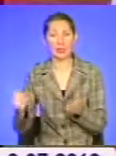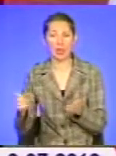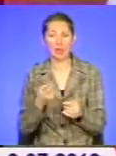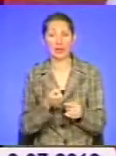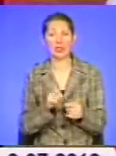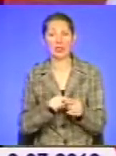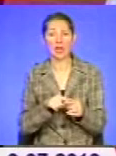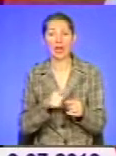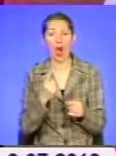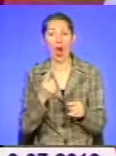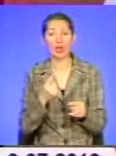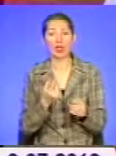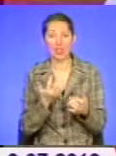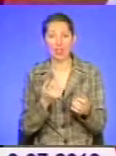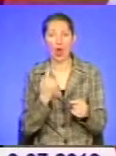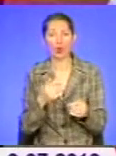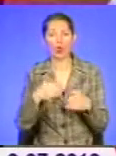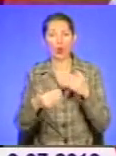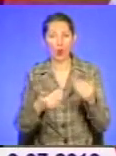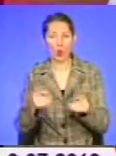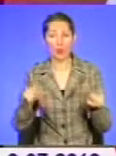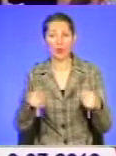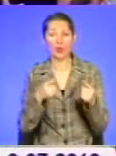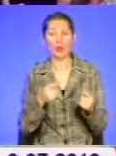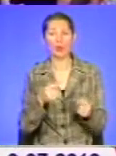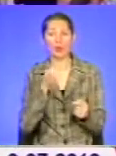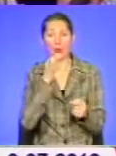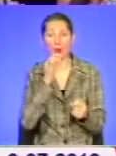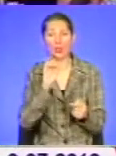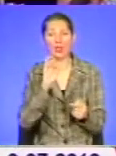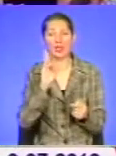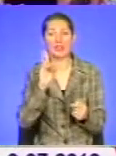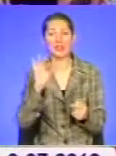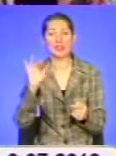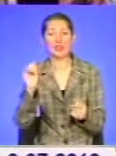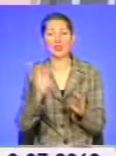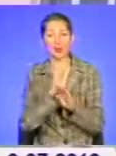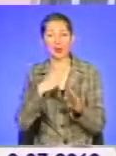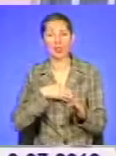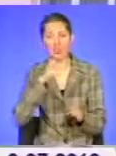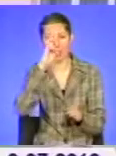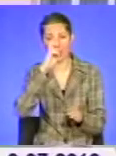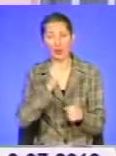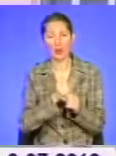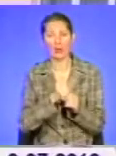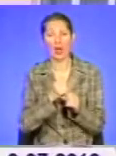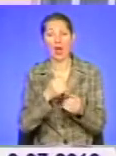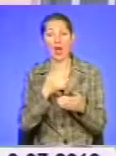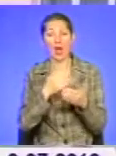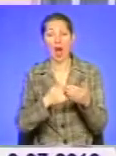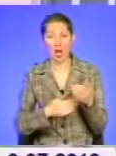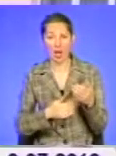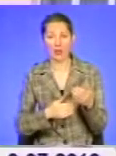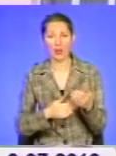створенні інвестиційно привабливого клімату в нашій державі. До слова, графік роботи центру у будні – з 8 ранку до